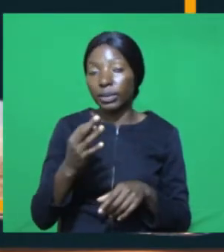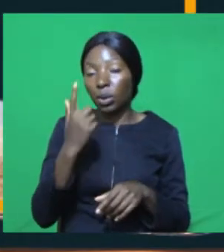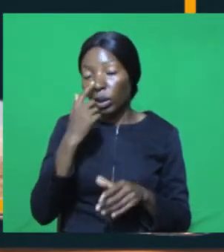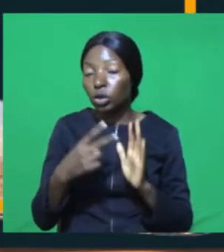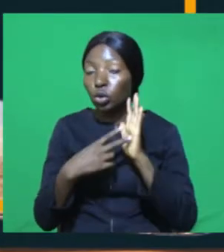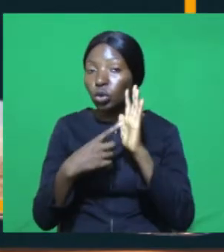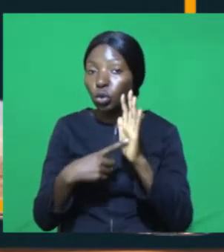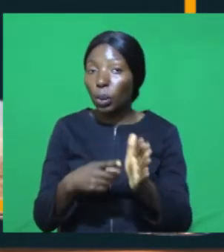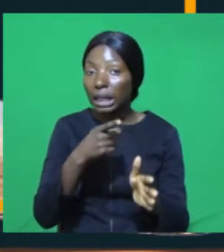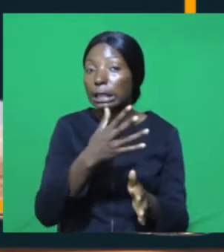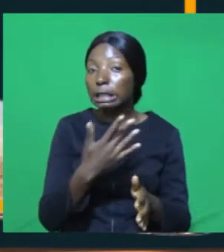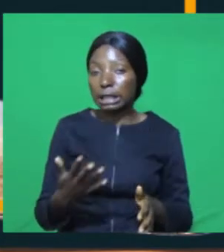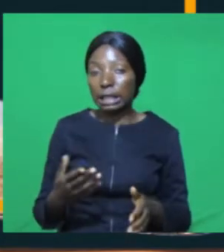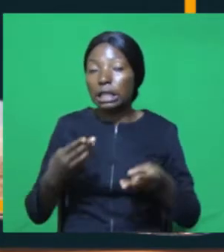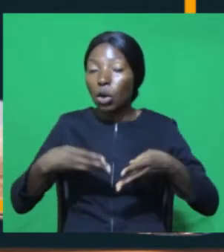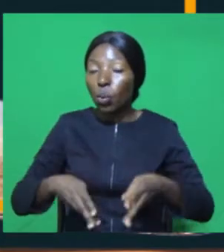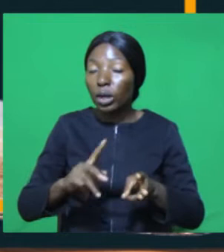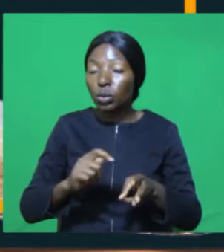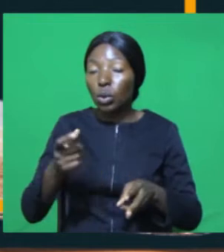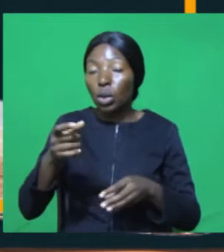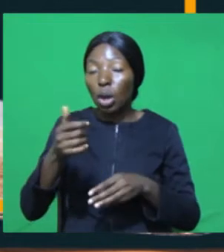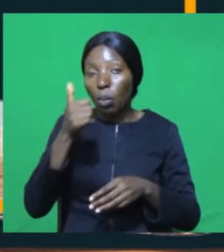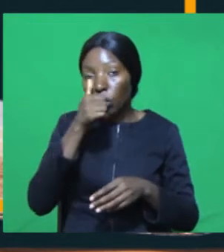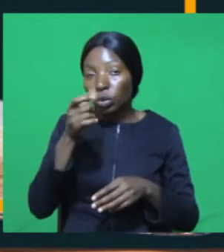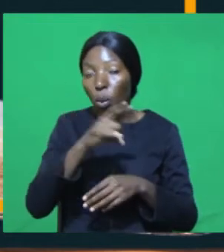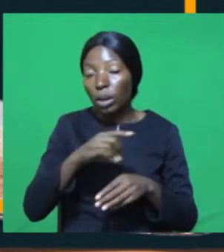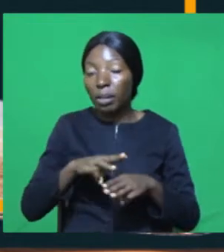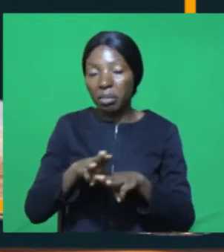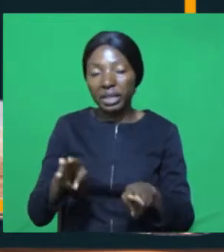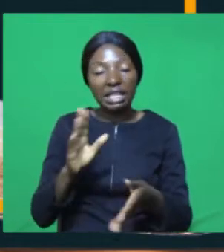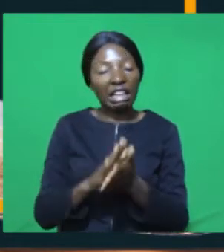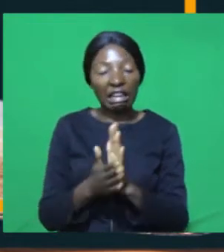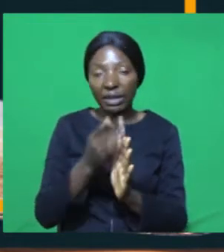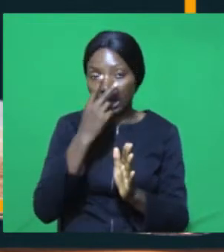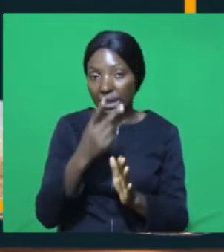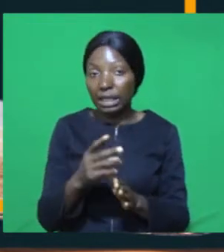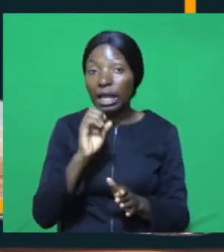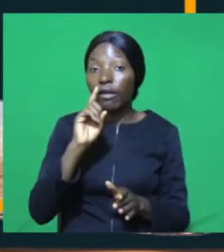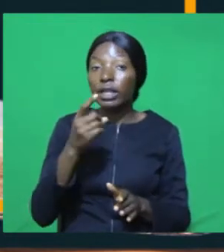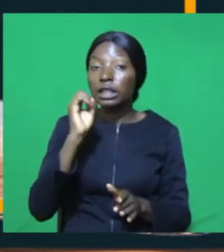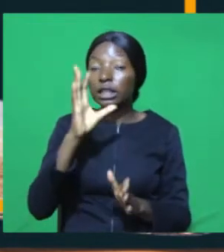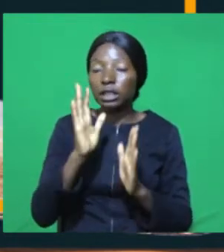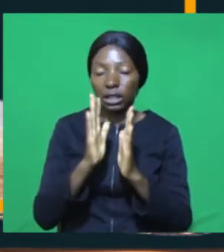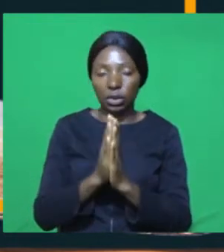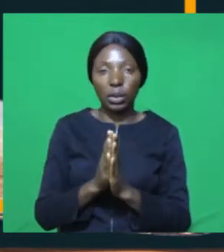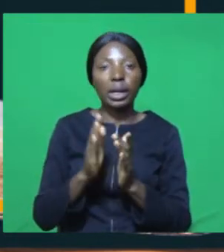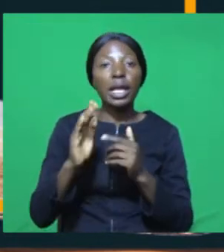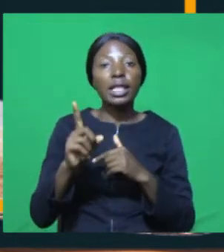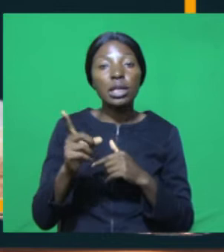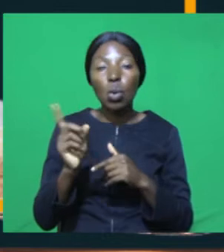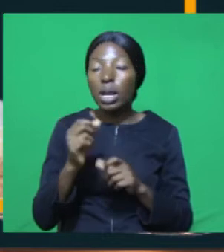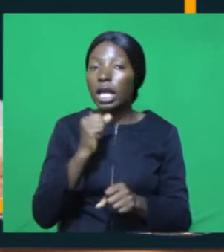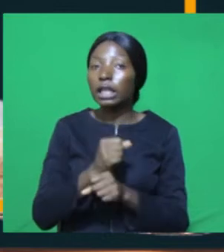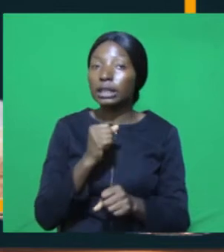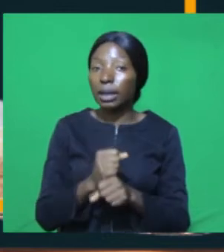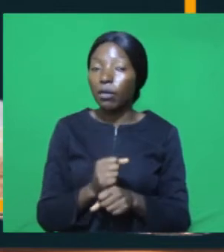achiratidza chinhu ichi kuti nzira inoenda kunzvimbo tsvene yakanga isati yaratidzwa tebhanekeri yekutanga ichimire wakanga uri